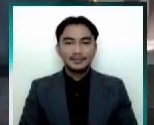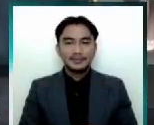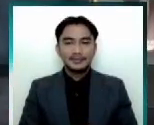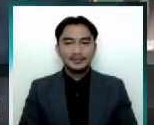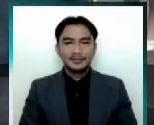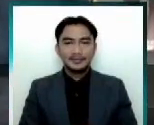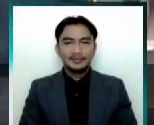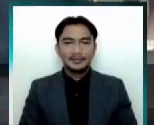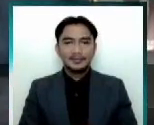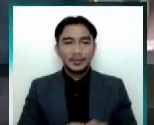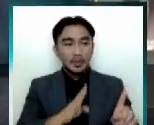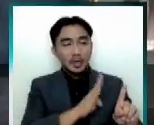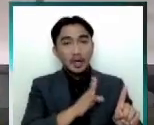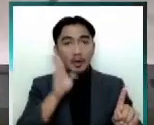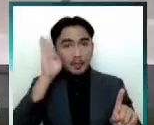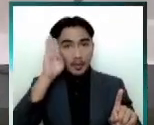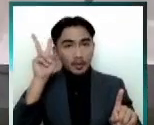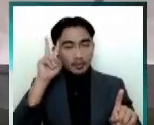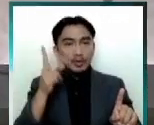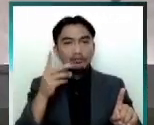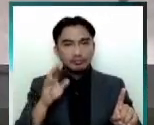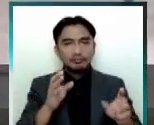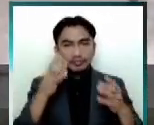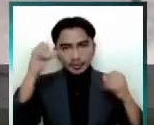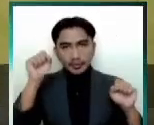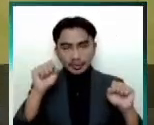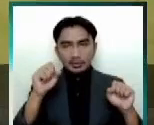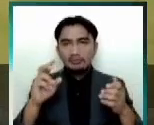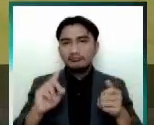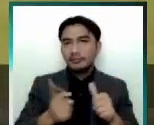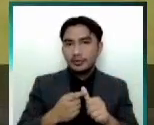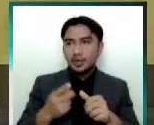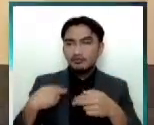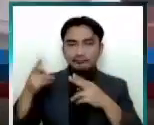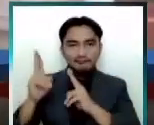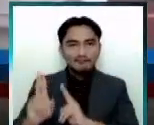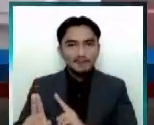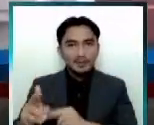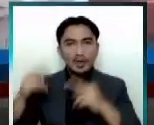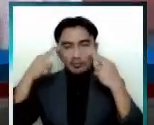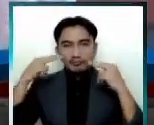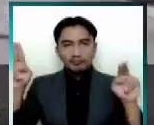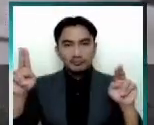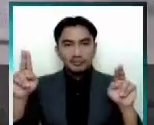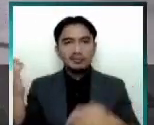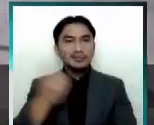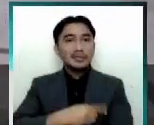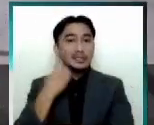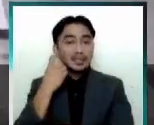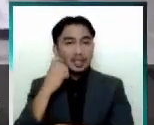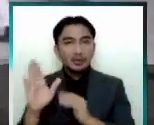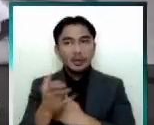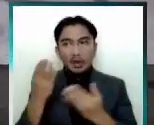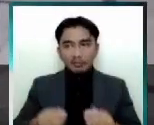Pinangunahan ni Pangulong Bongbong Marcos ang paggunita ng Araw ng Mga Bayani sa libingan ng mga bayani kaninang umaga. Nag-alay siya ng bulaklak sa Tomb of the